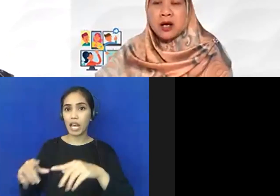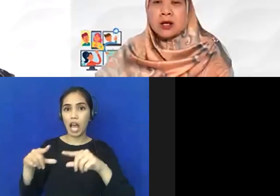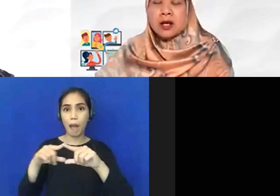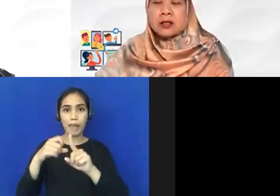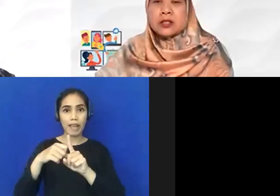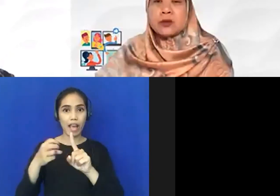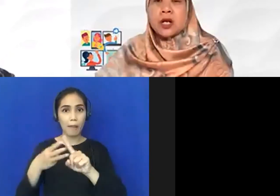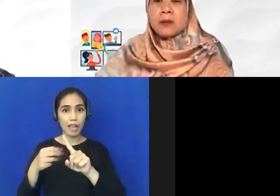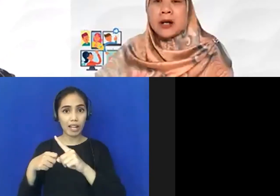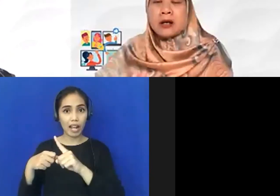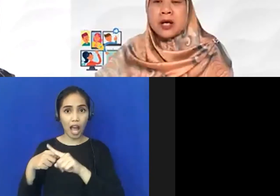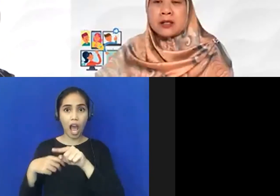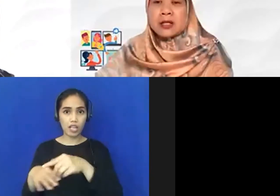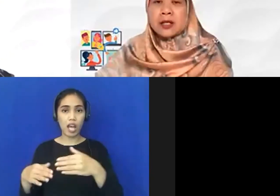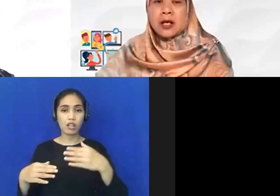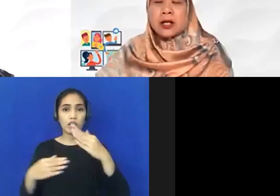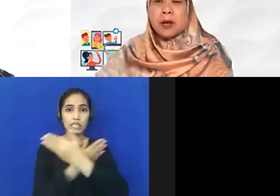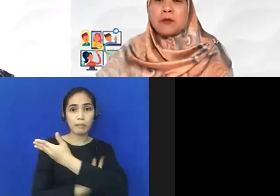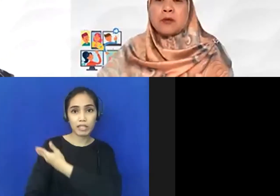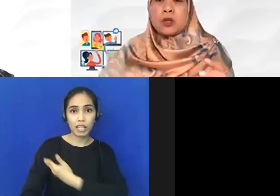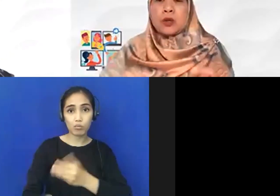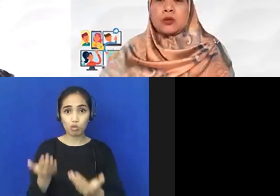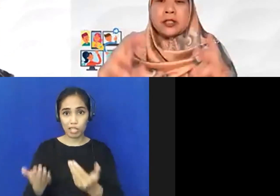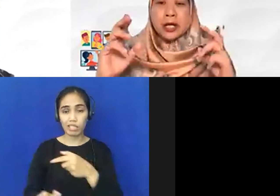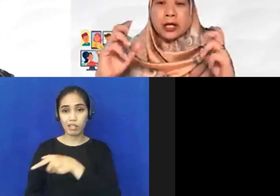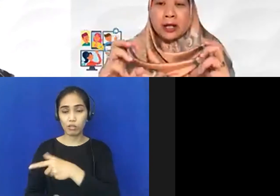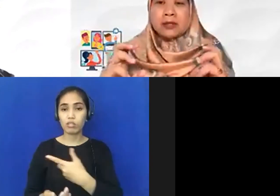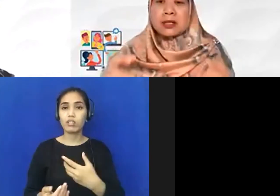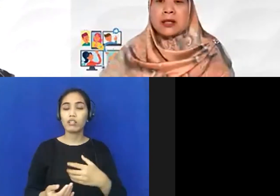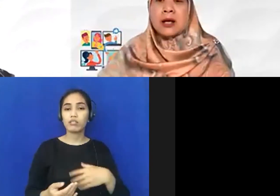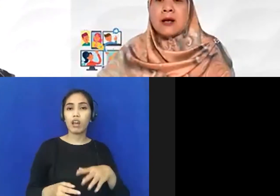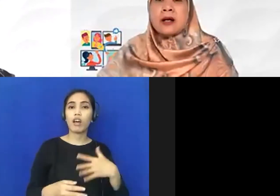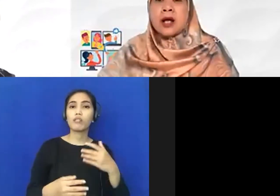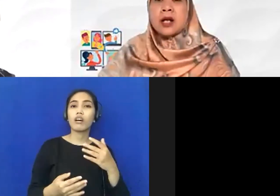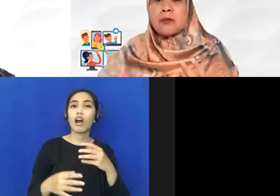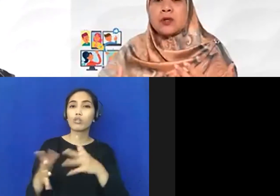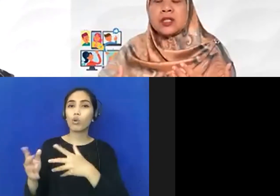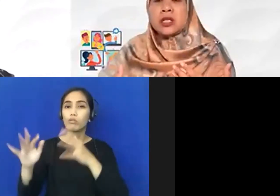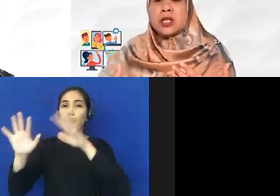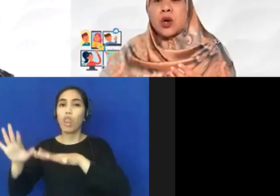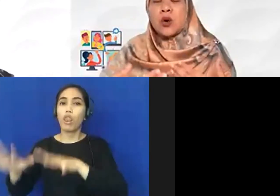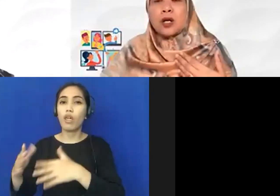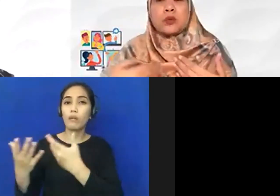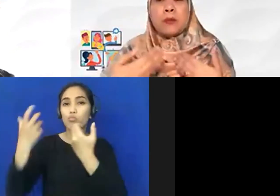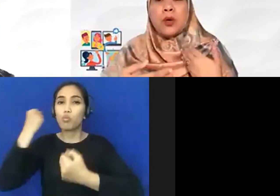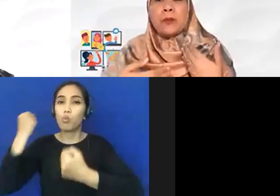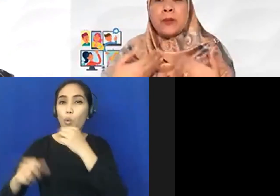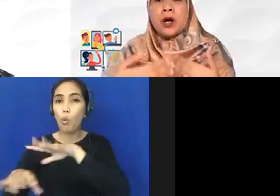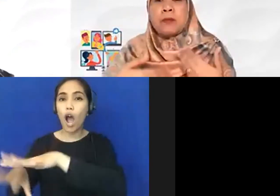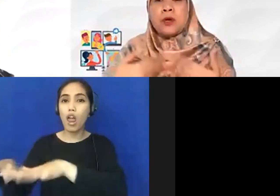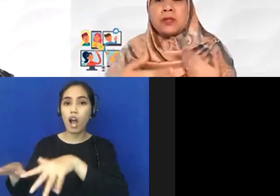jiwa yang cenderung dalam keadaan biasa seringkali membuat orang tua jengkel misalnya ya. Nah, dalam kondisi ini kalau orang